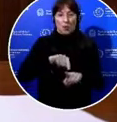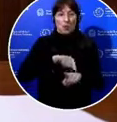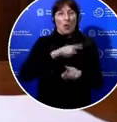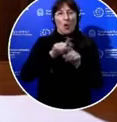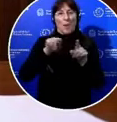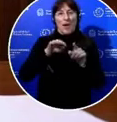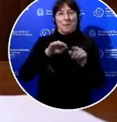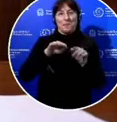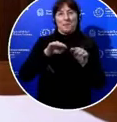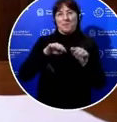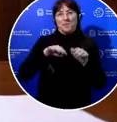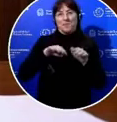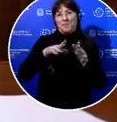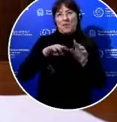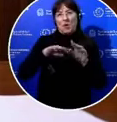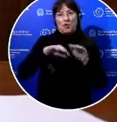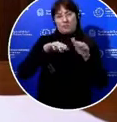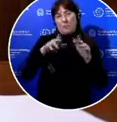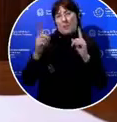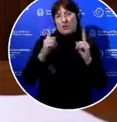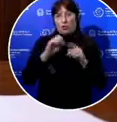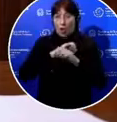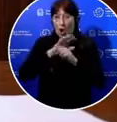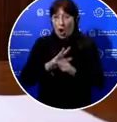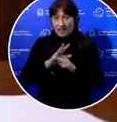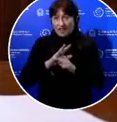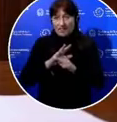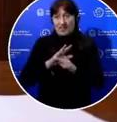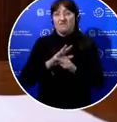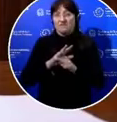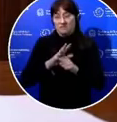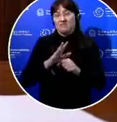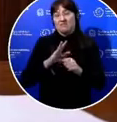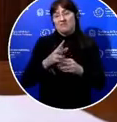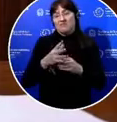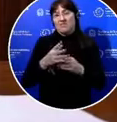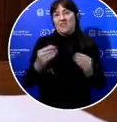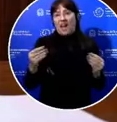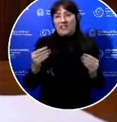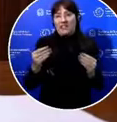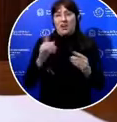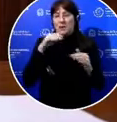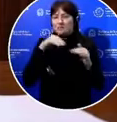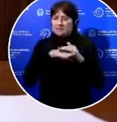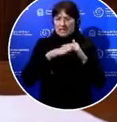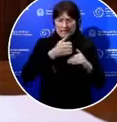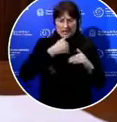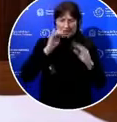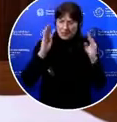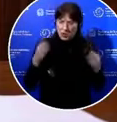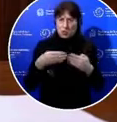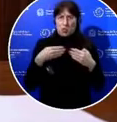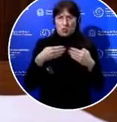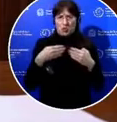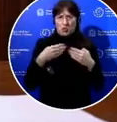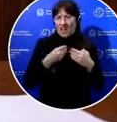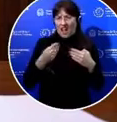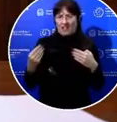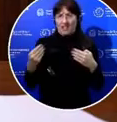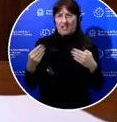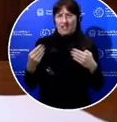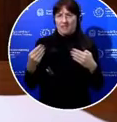tunnel del Covid ha spinto molti a rintanarsi in se stessi, ha spinto molti